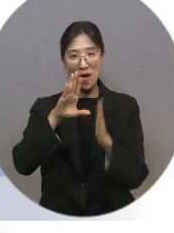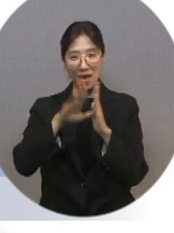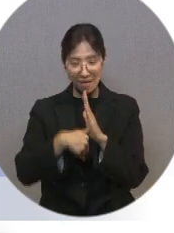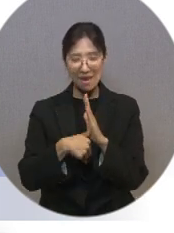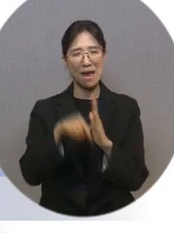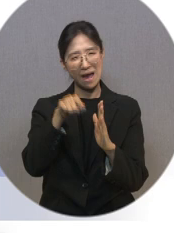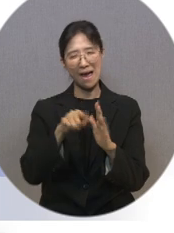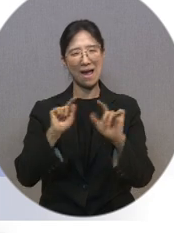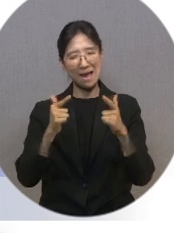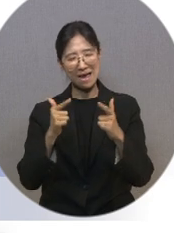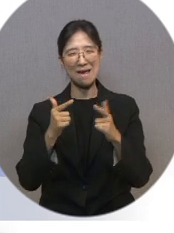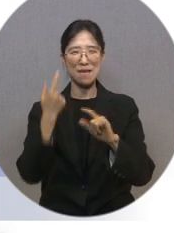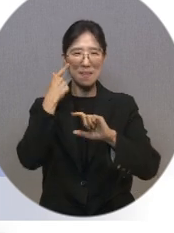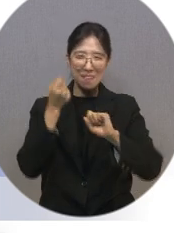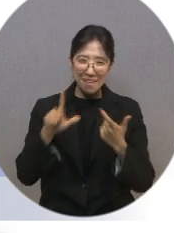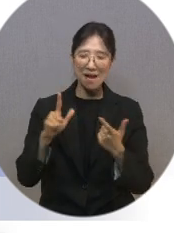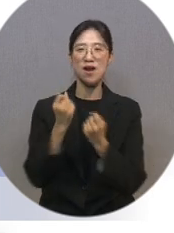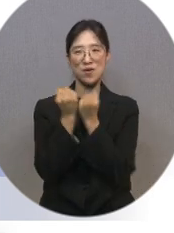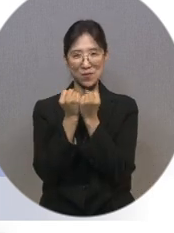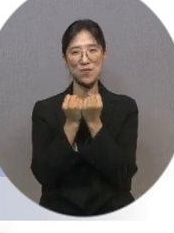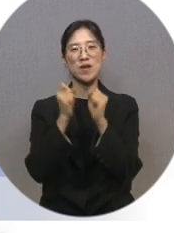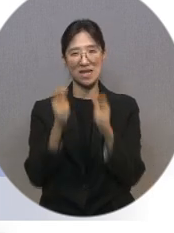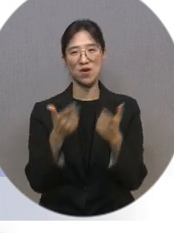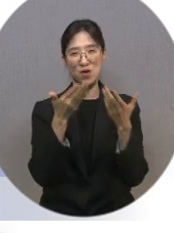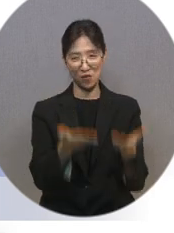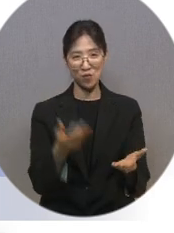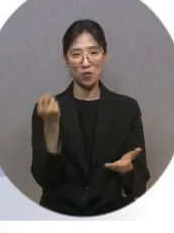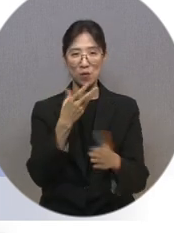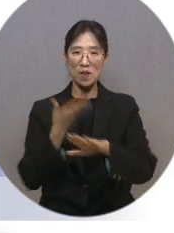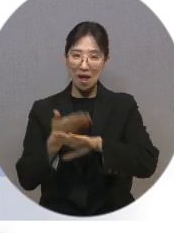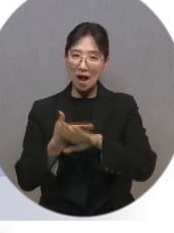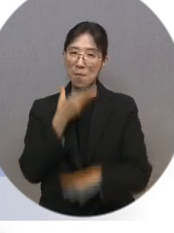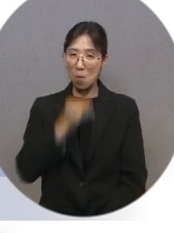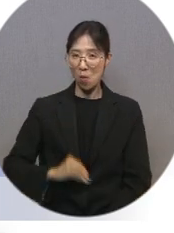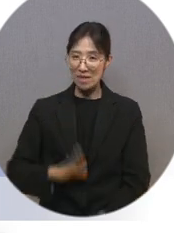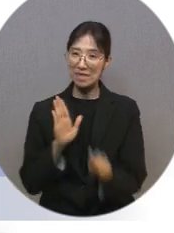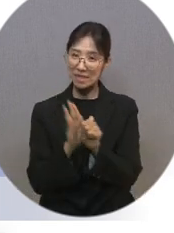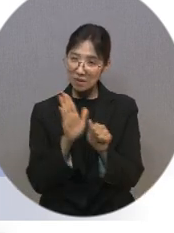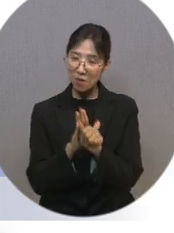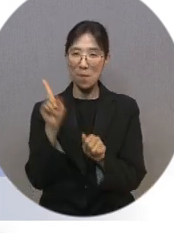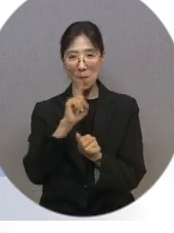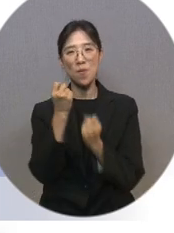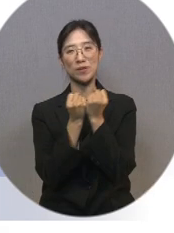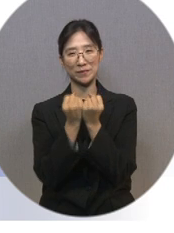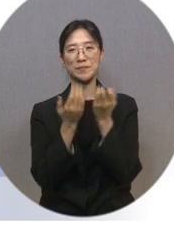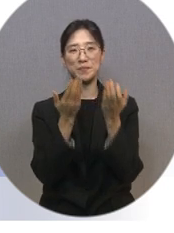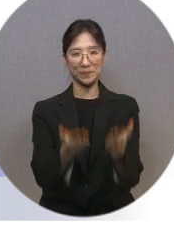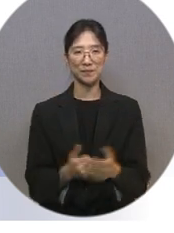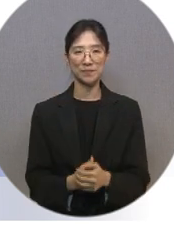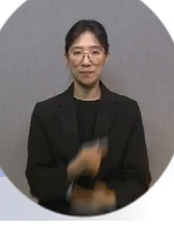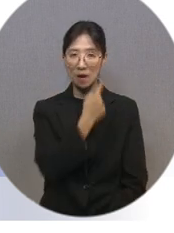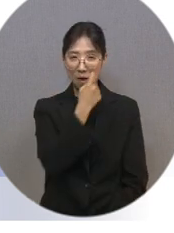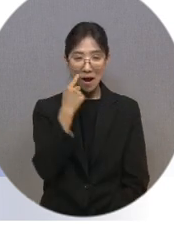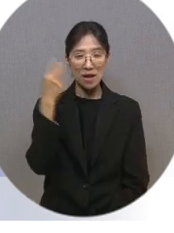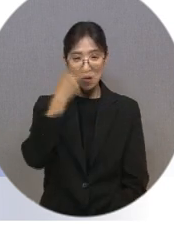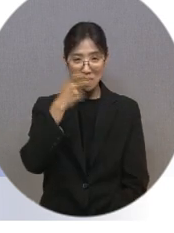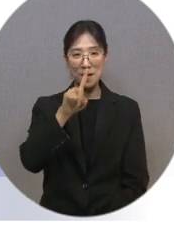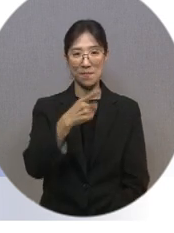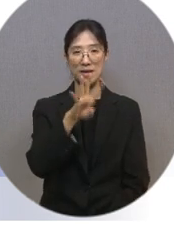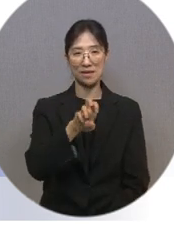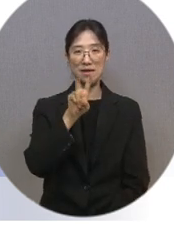충분한 소명 기회를 제공하고 지원 가능한 타 복지 제도를 안내할 예정입니다 확인 조사는